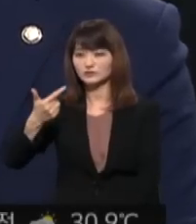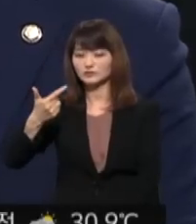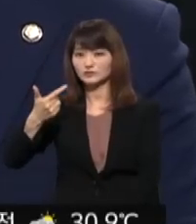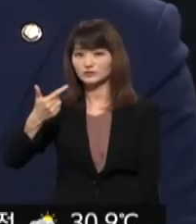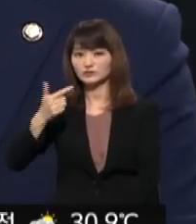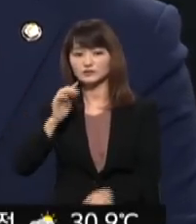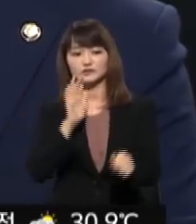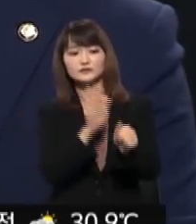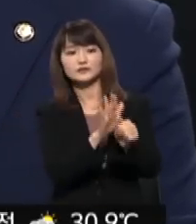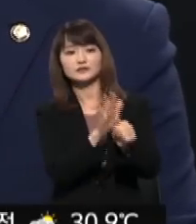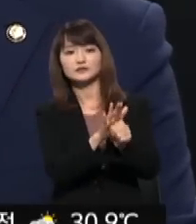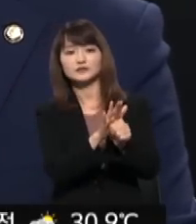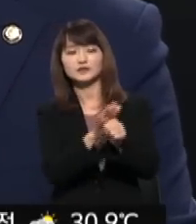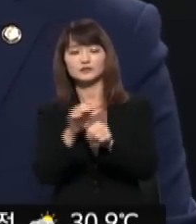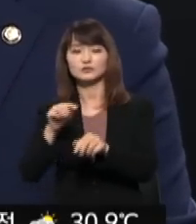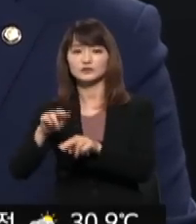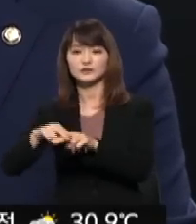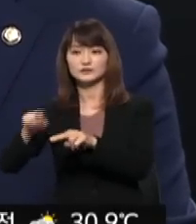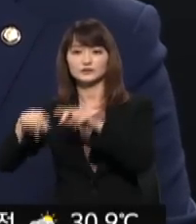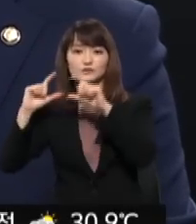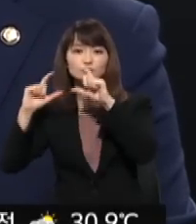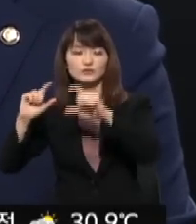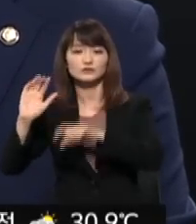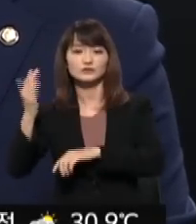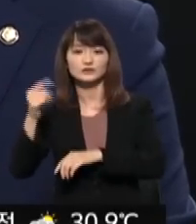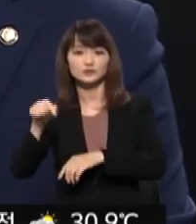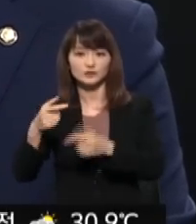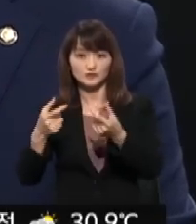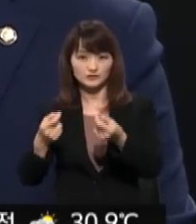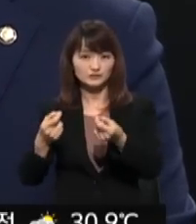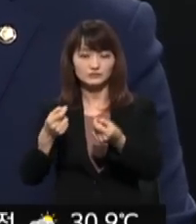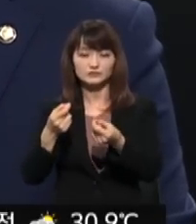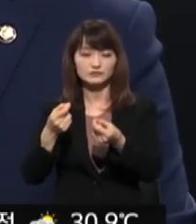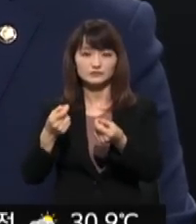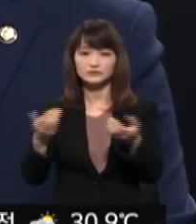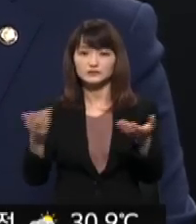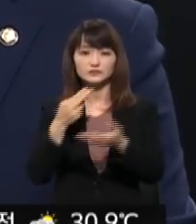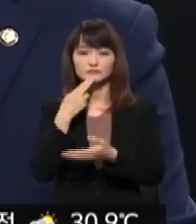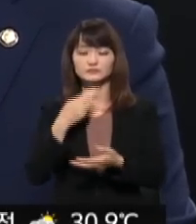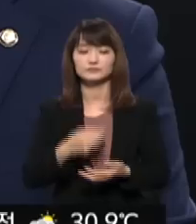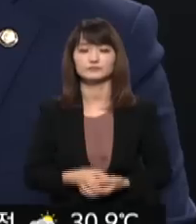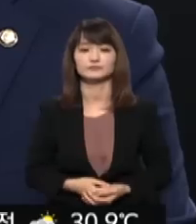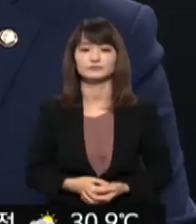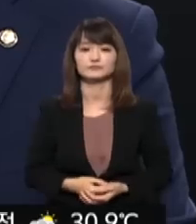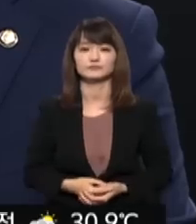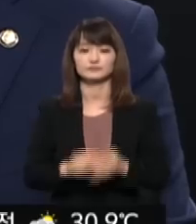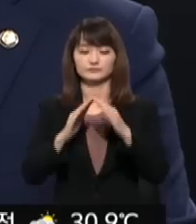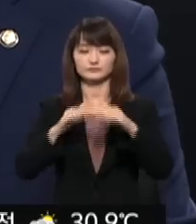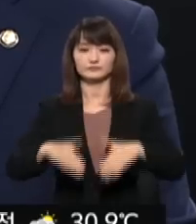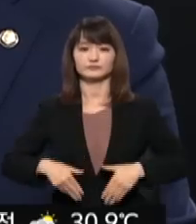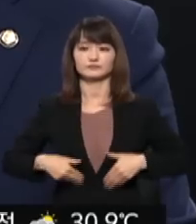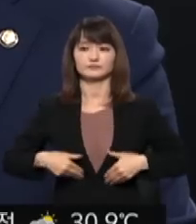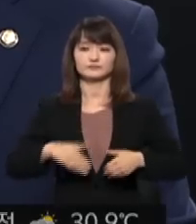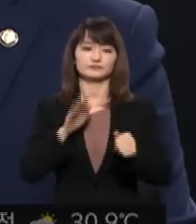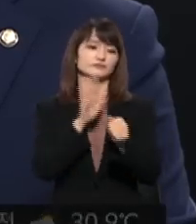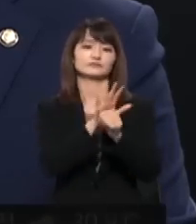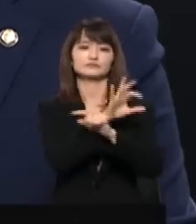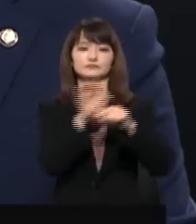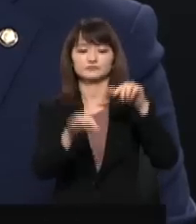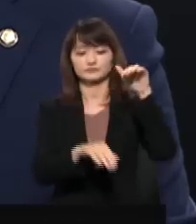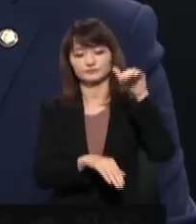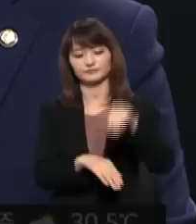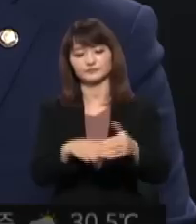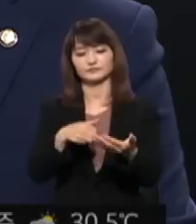상황까지 왔다 호남 출신 후보가 이런 적이 없었지 않습니까 그런 상황에서 보면 호남에서 이제 지지율도